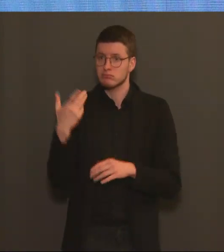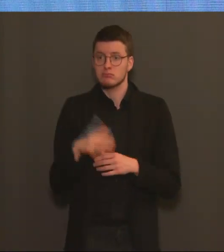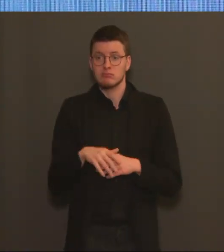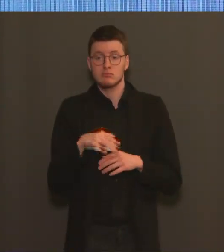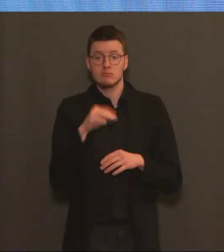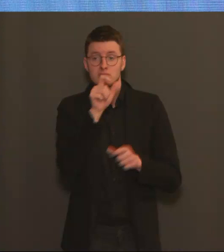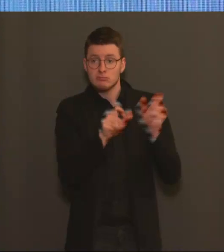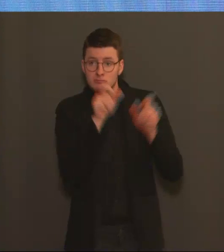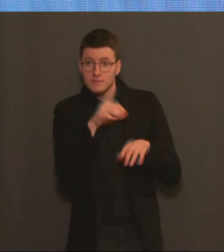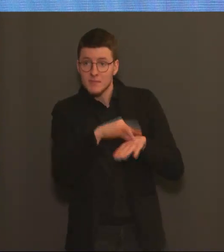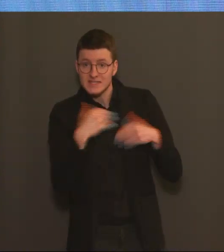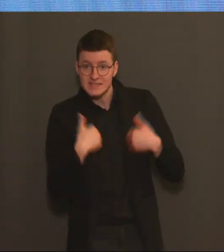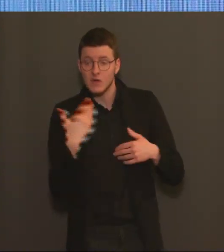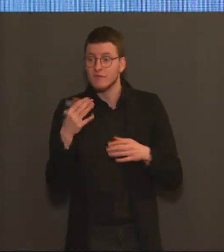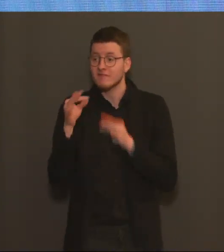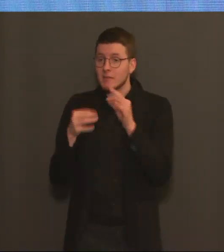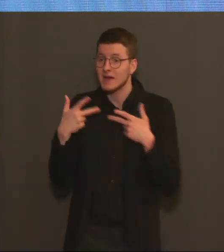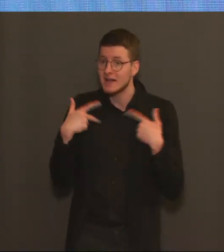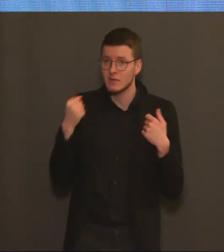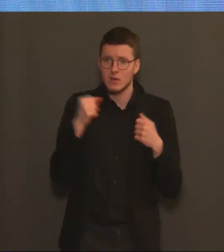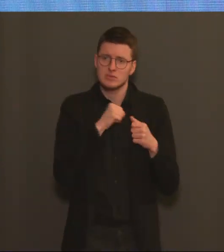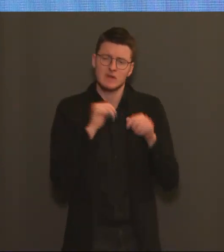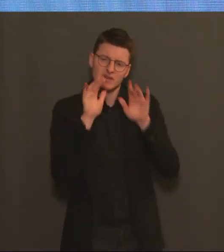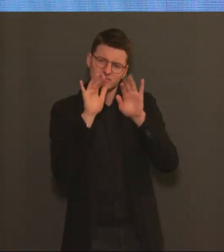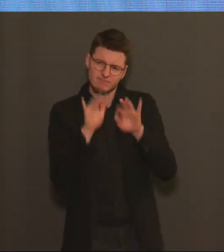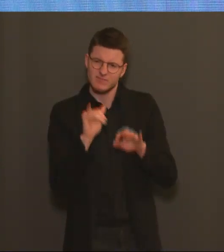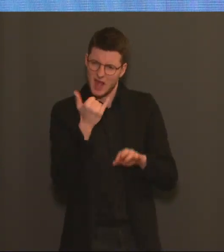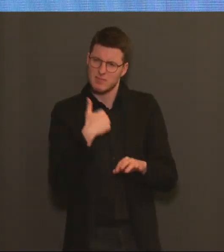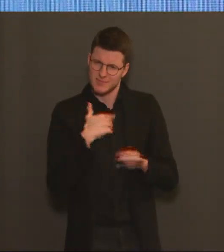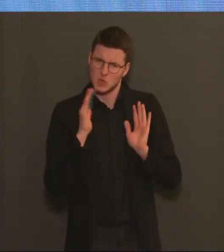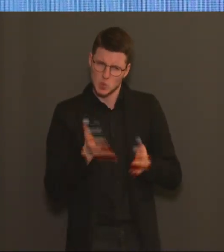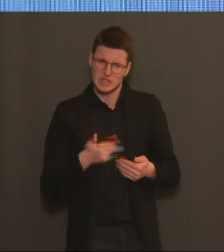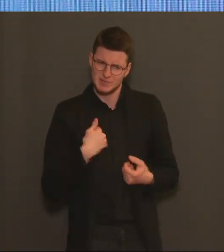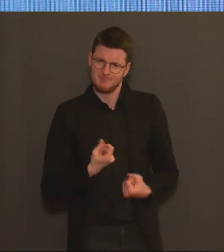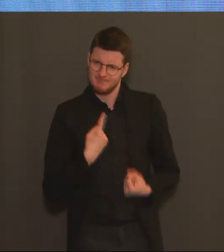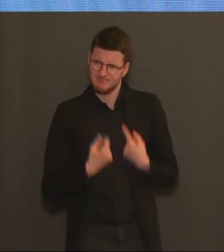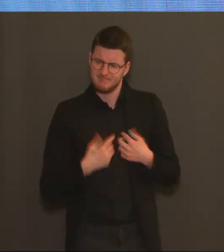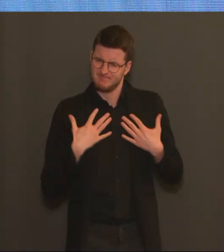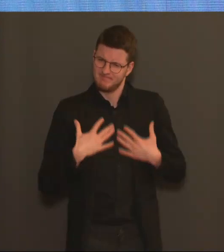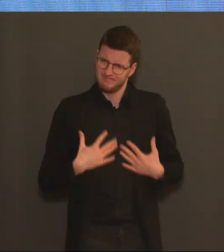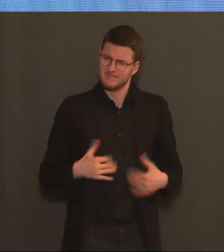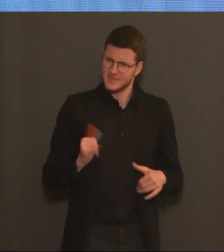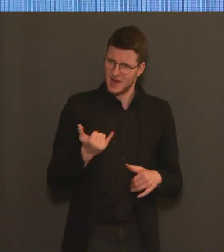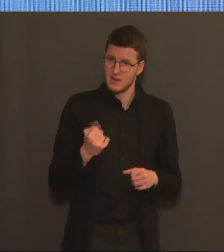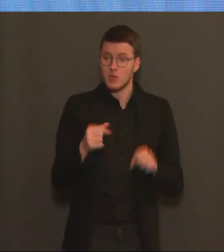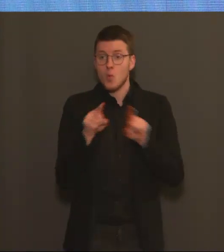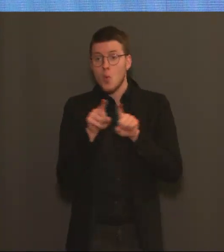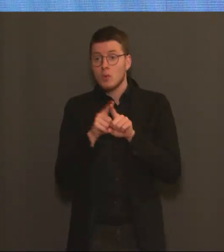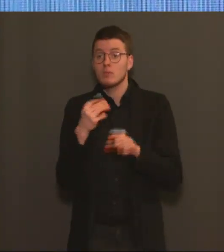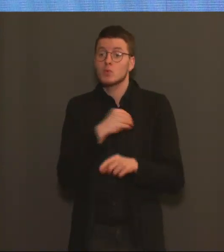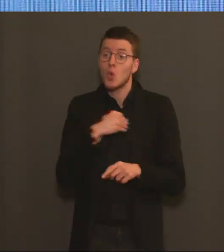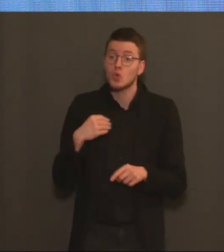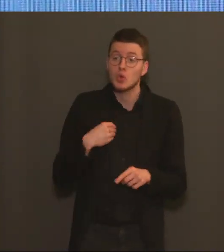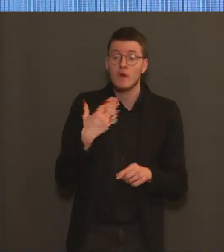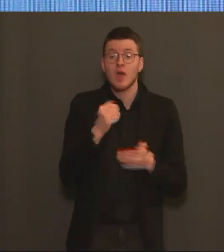familieleden kunnen zelf bijwerkingen melden. Maar ze kunnen ook hun arts of apothekers vragen